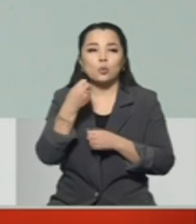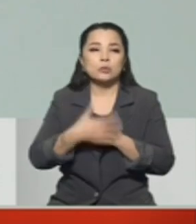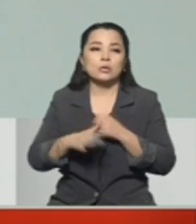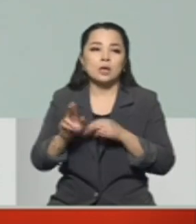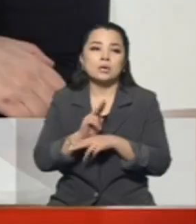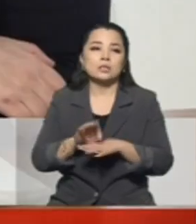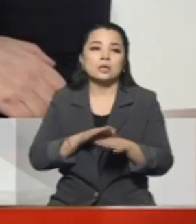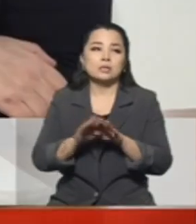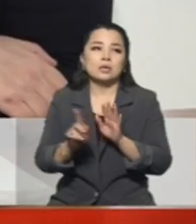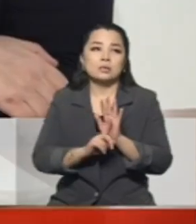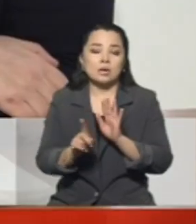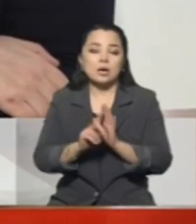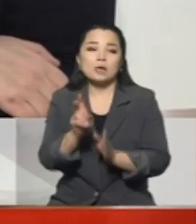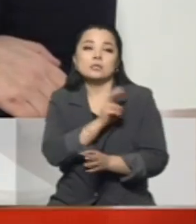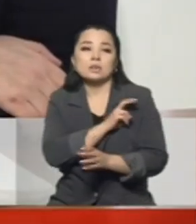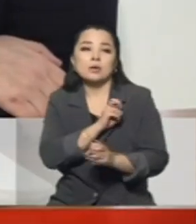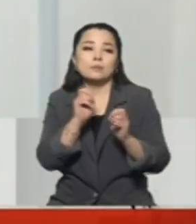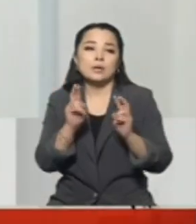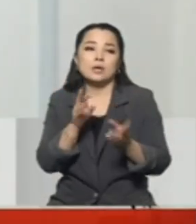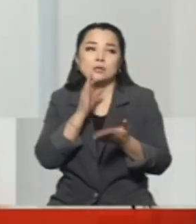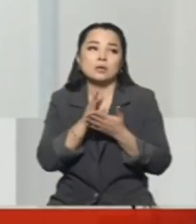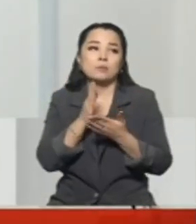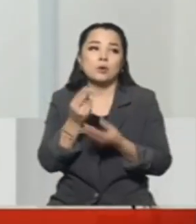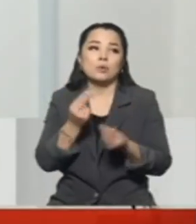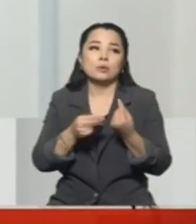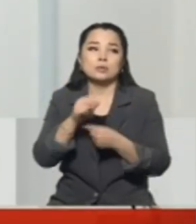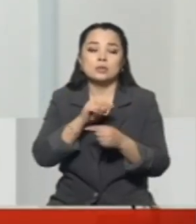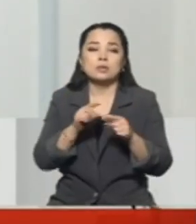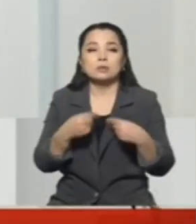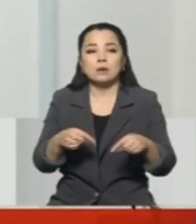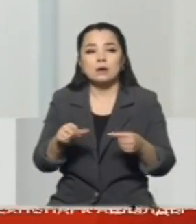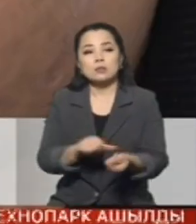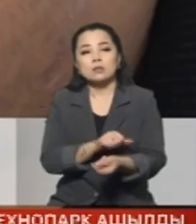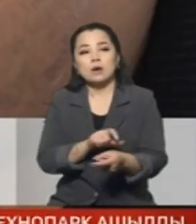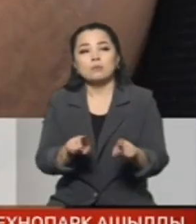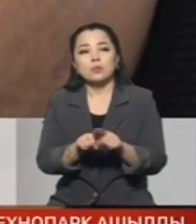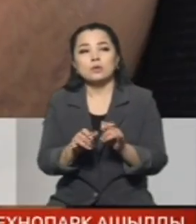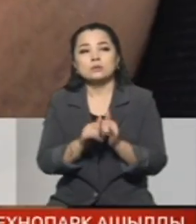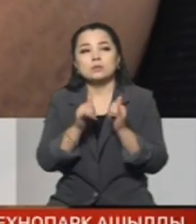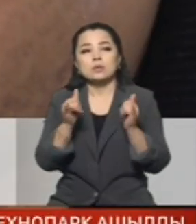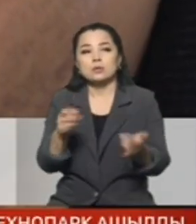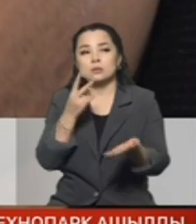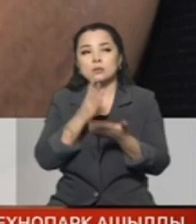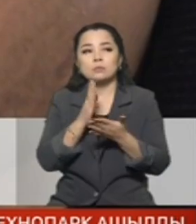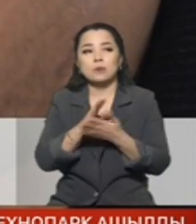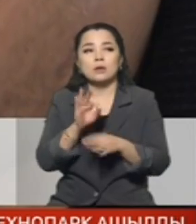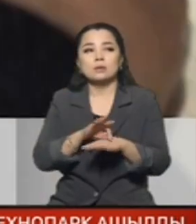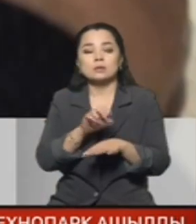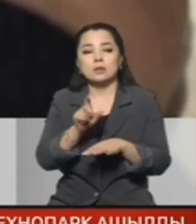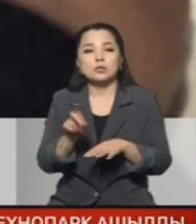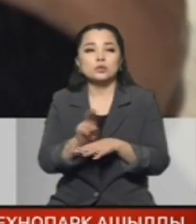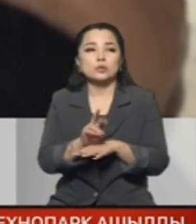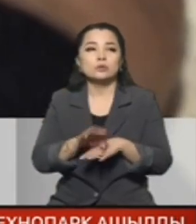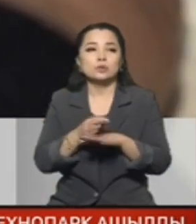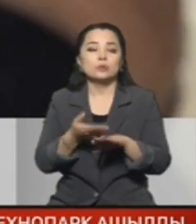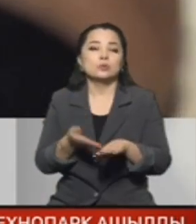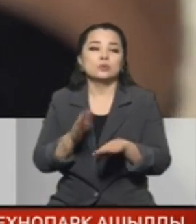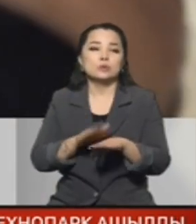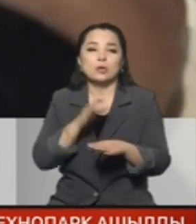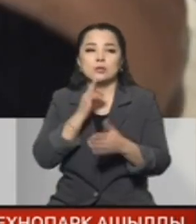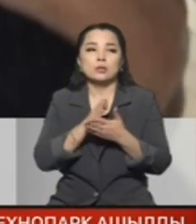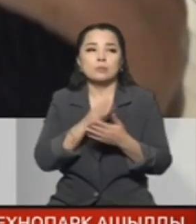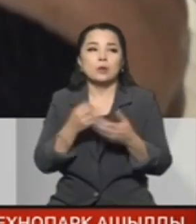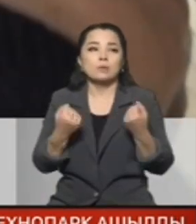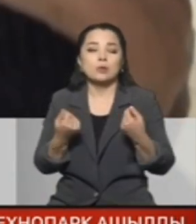бірінде емделіп жатыр. Клиника мамандарының сөзінше, лудомания кейде нашақорлықтан асып түседі. Сондықтан науқастарды емдеу қиынға соғады.